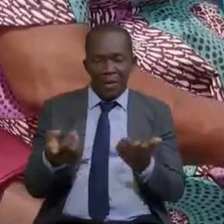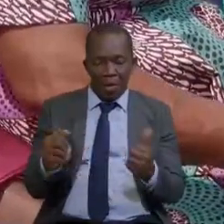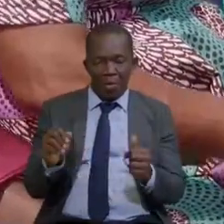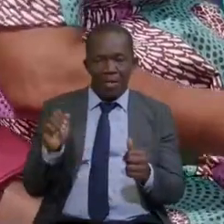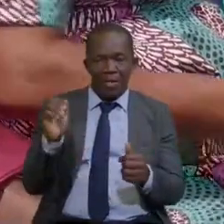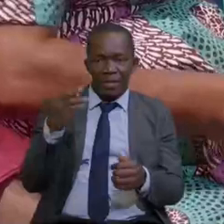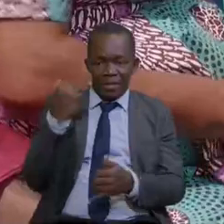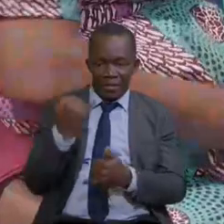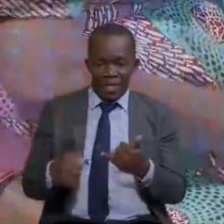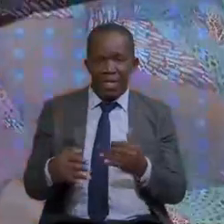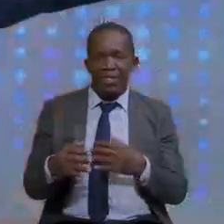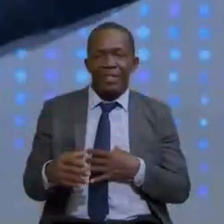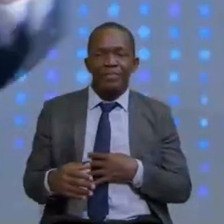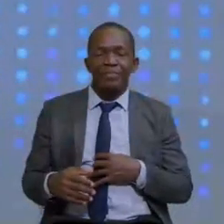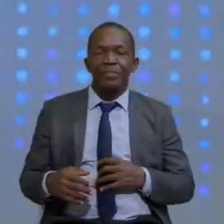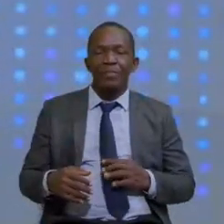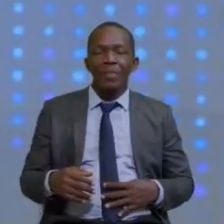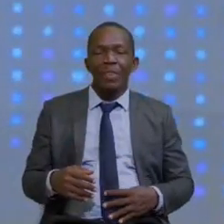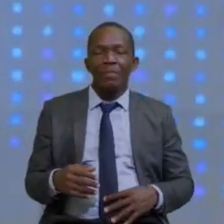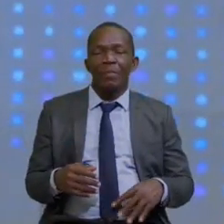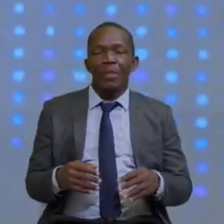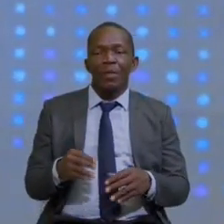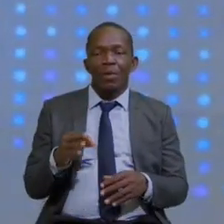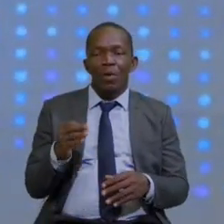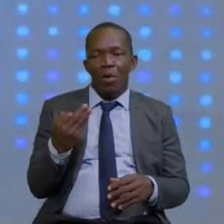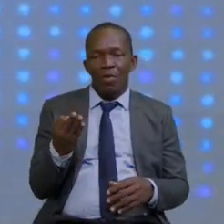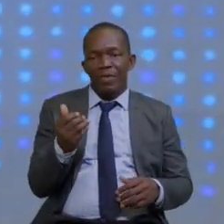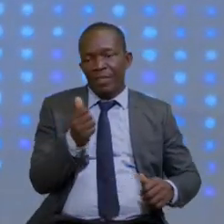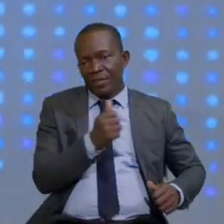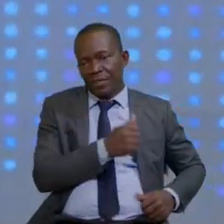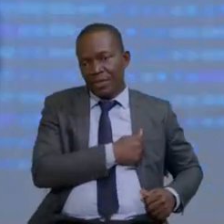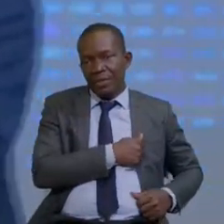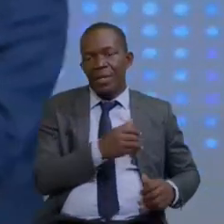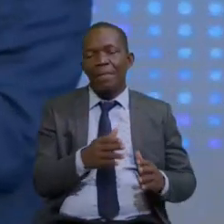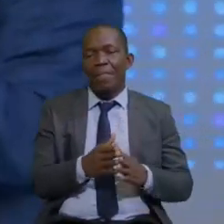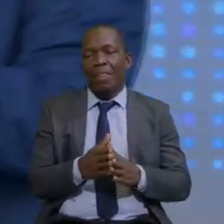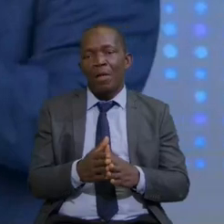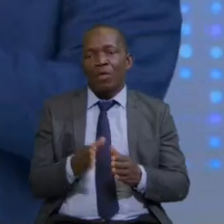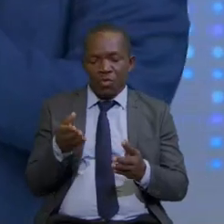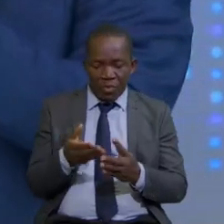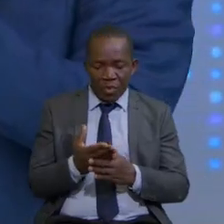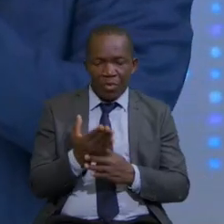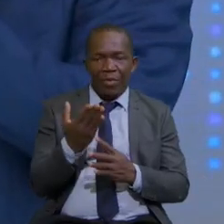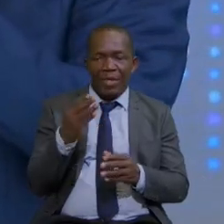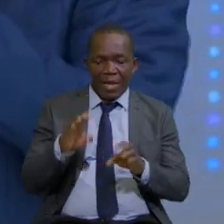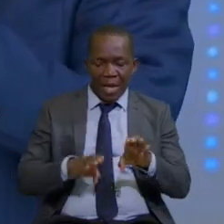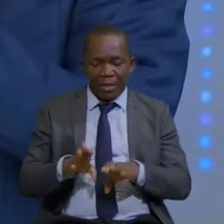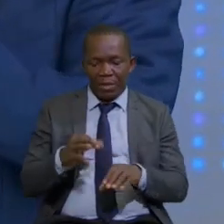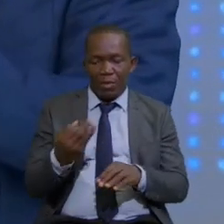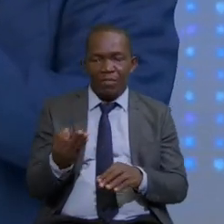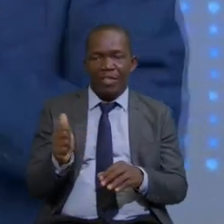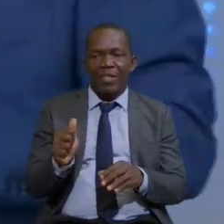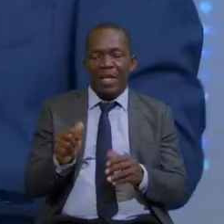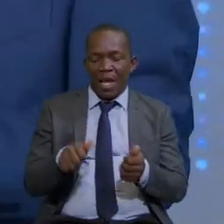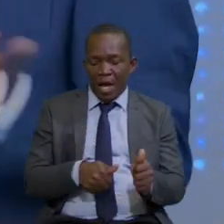15, 24, 1 Corinthiens. Depuis le temps du centenier jusqu'à travers les actes des apôtres. Par tous les